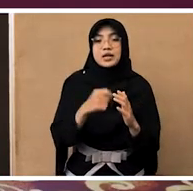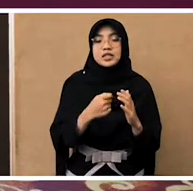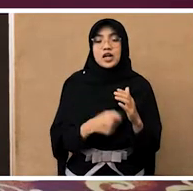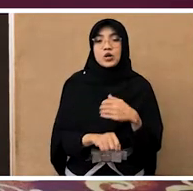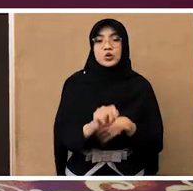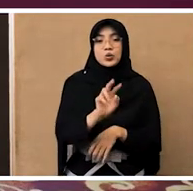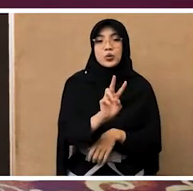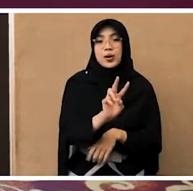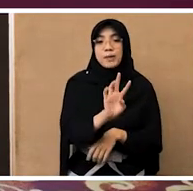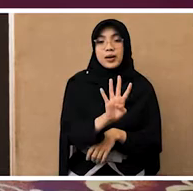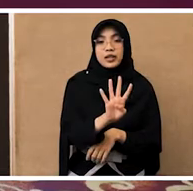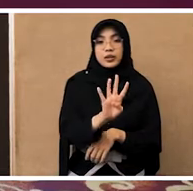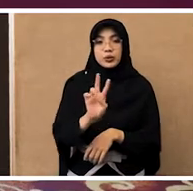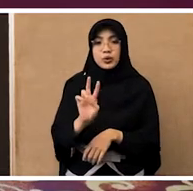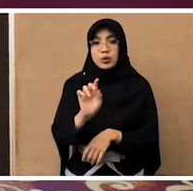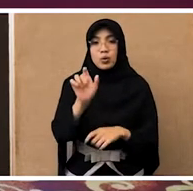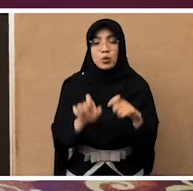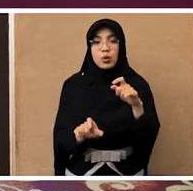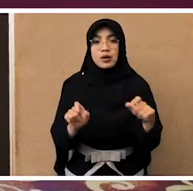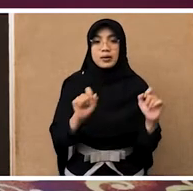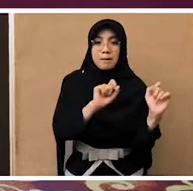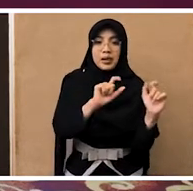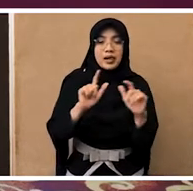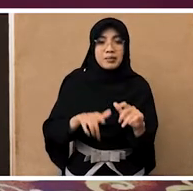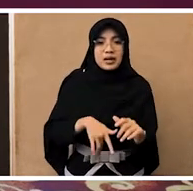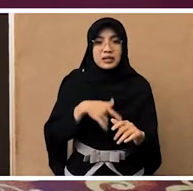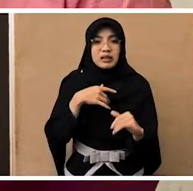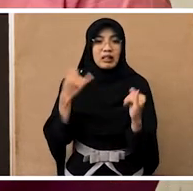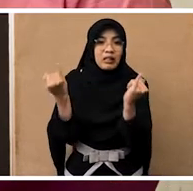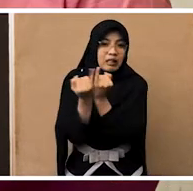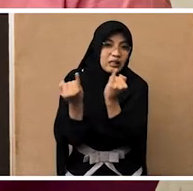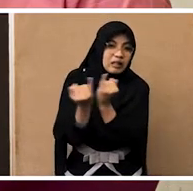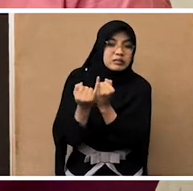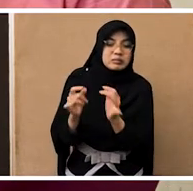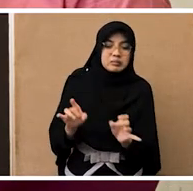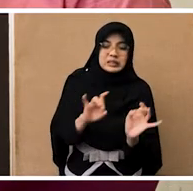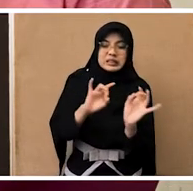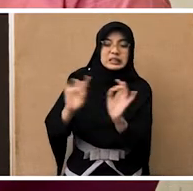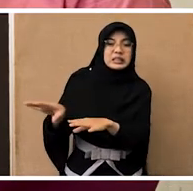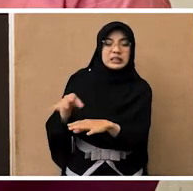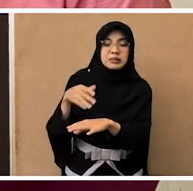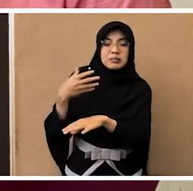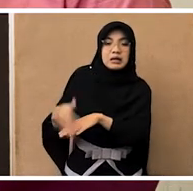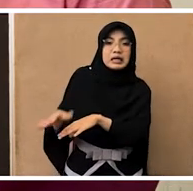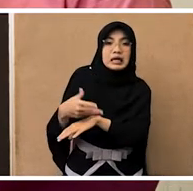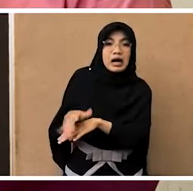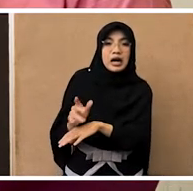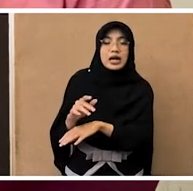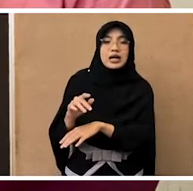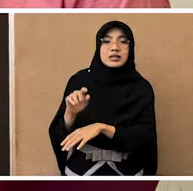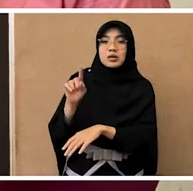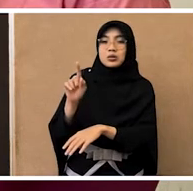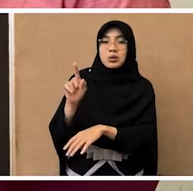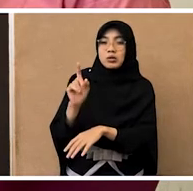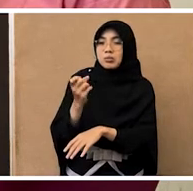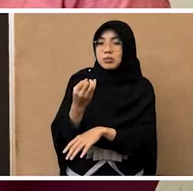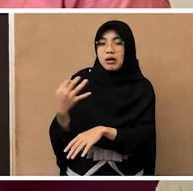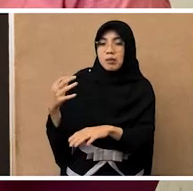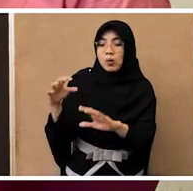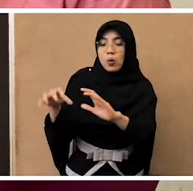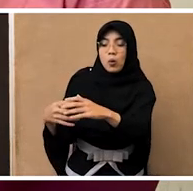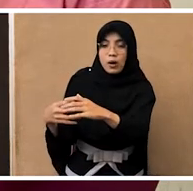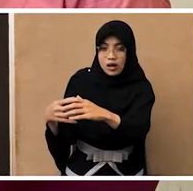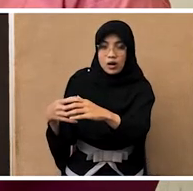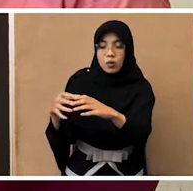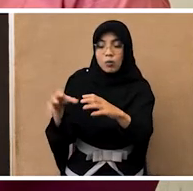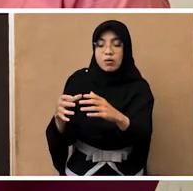242 itu setiap orang yang di muka umum menyatakan perasaan permusuhan kebencian atau penghinaan terhadap satu atau beberapa Golongan atau